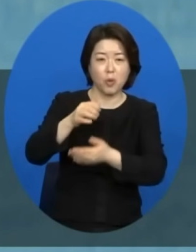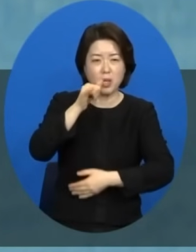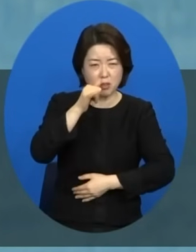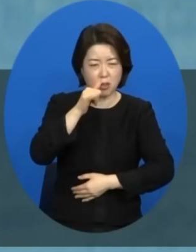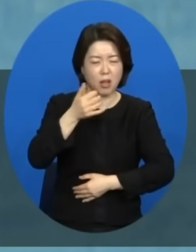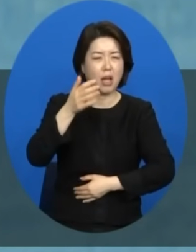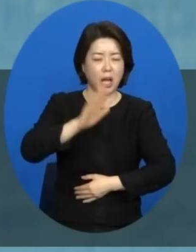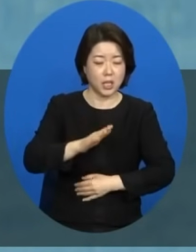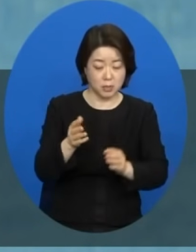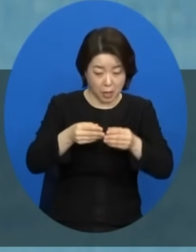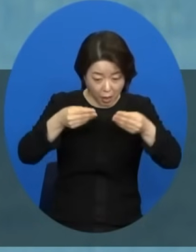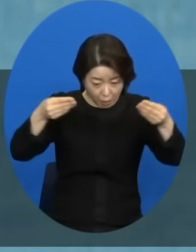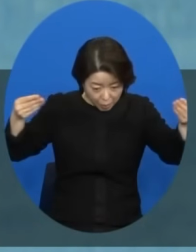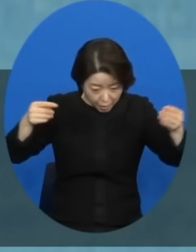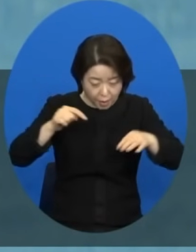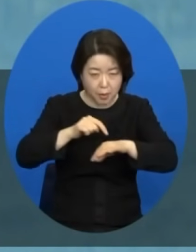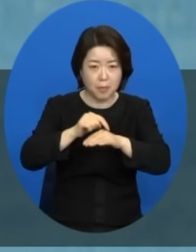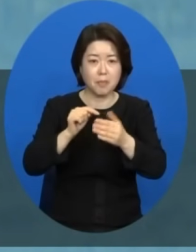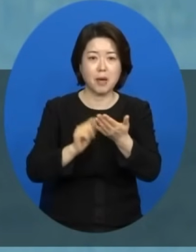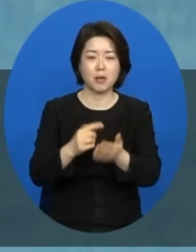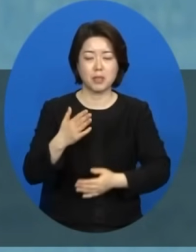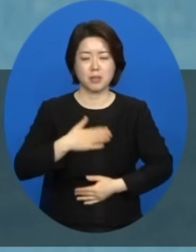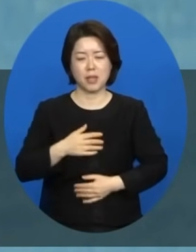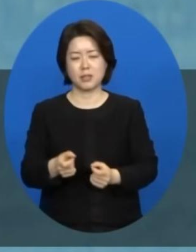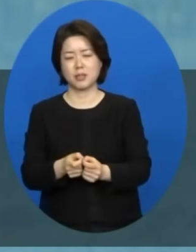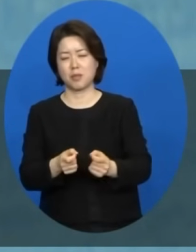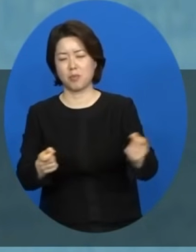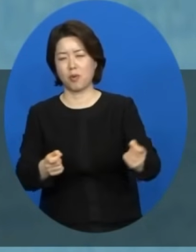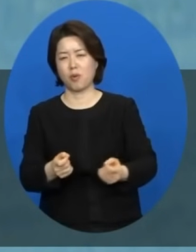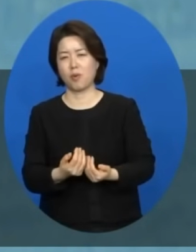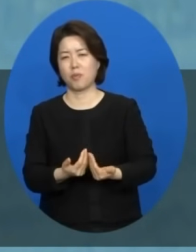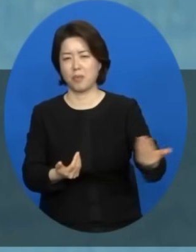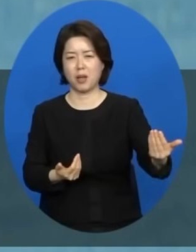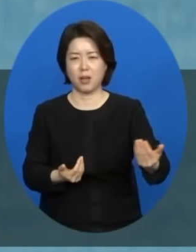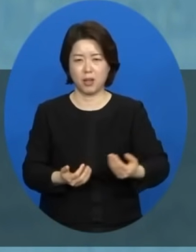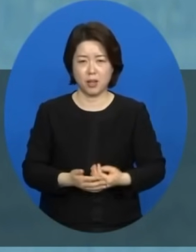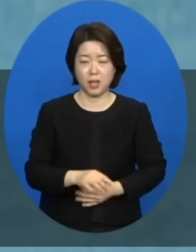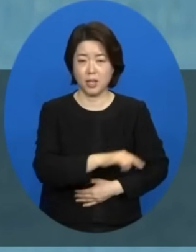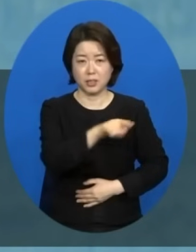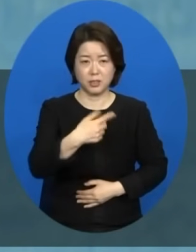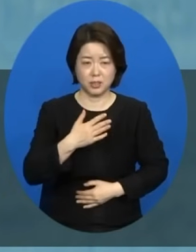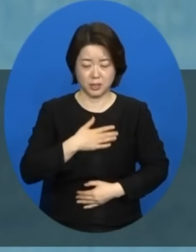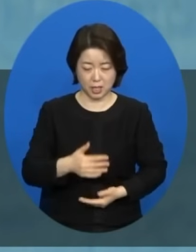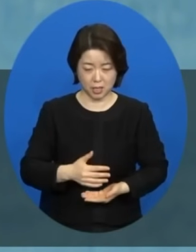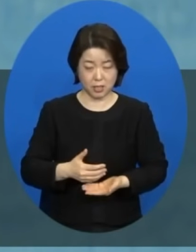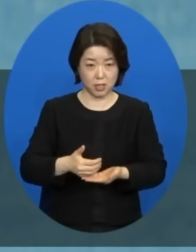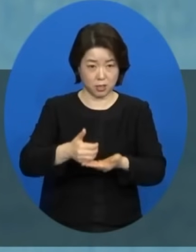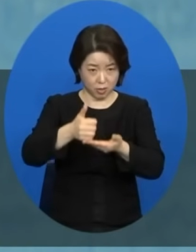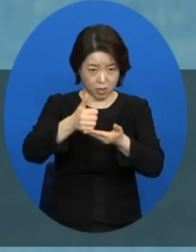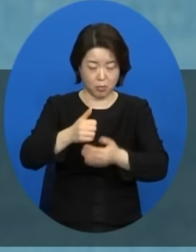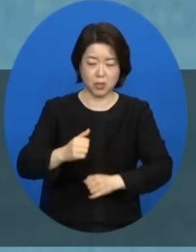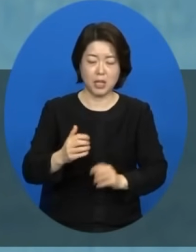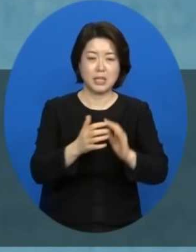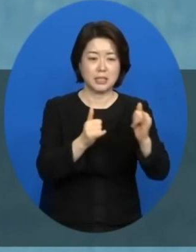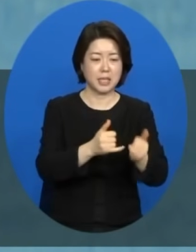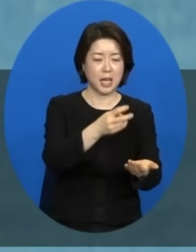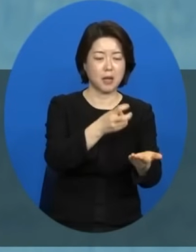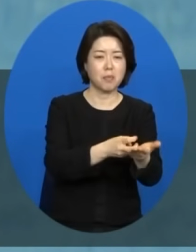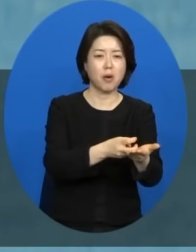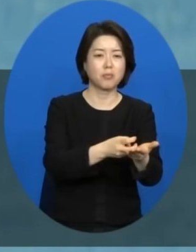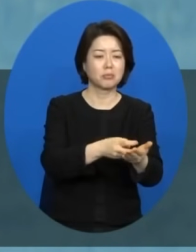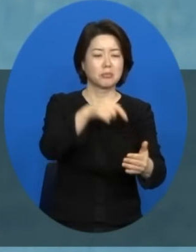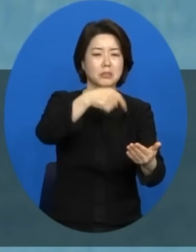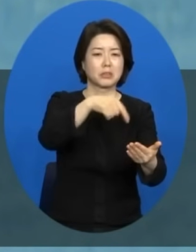그들의 마음은 내게서 멀리 떠났나니 그들이 나를 경외함은 사람의 계명으로